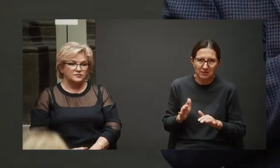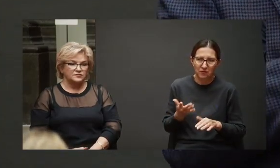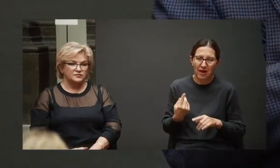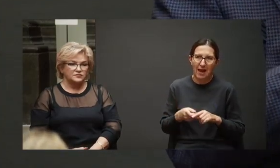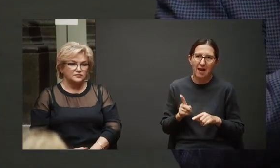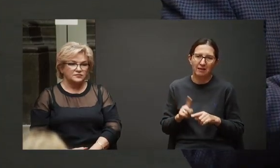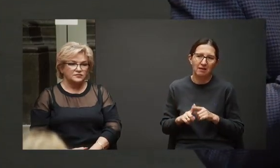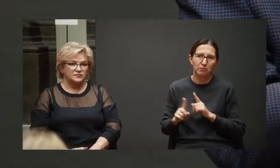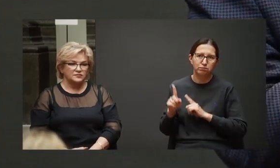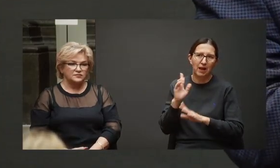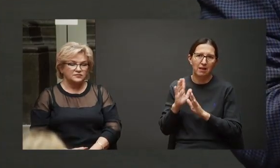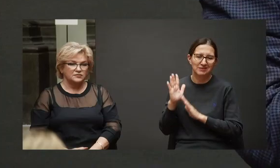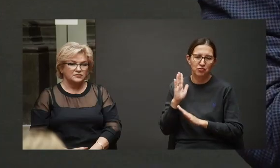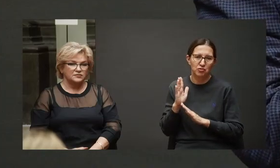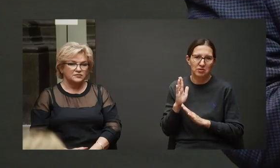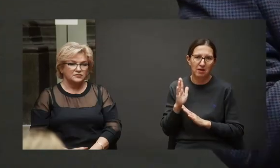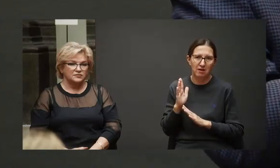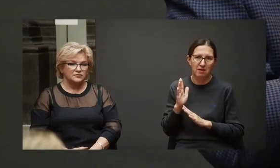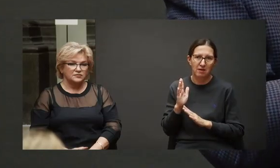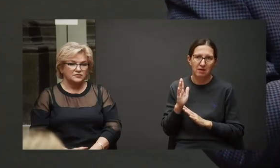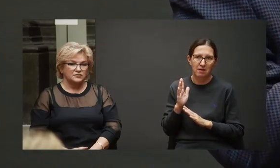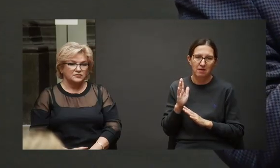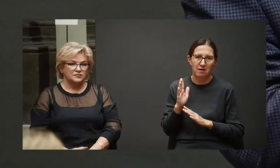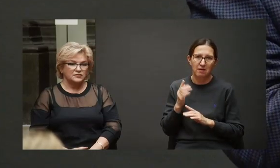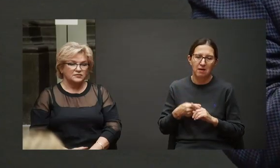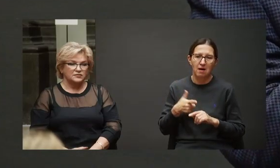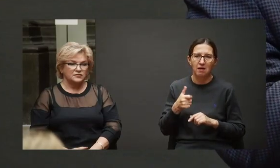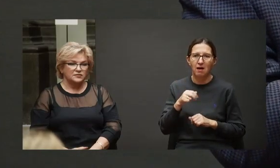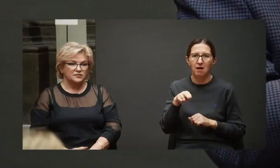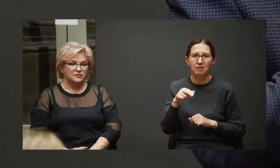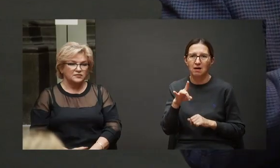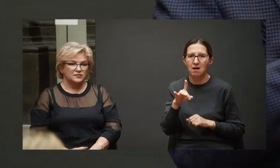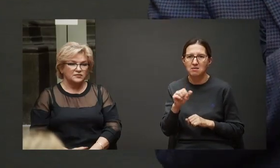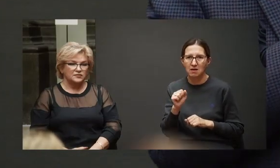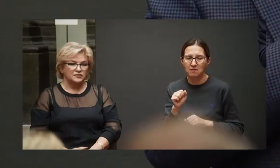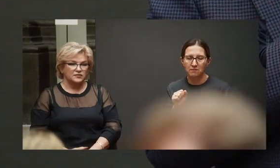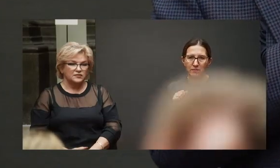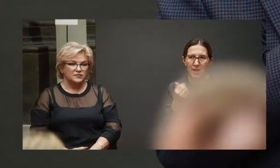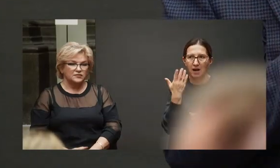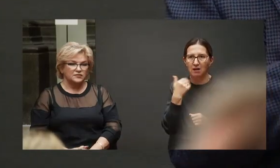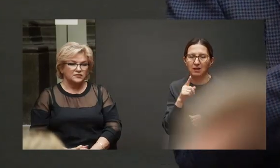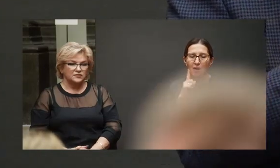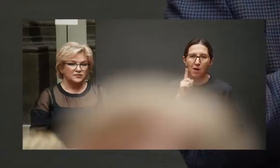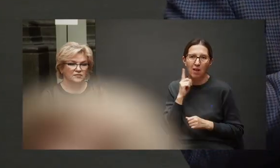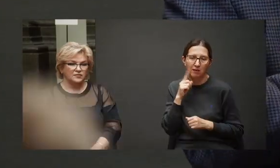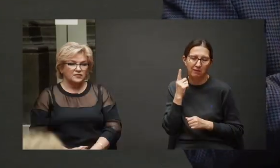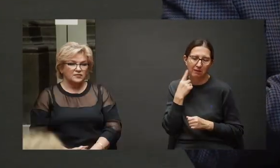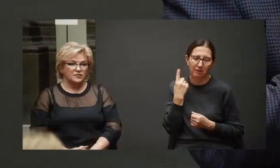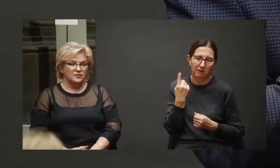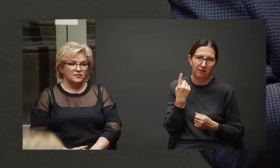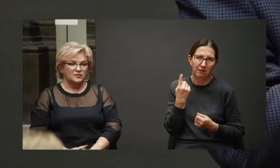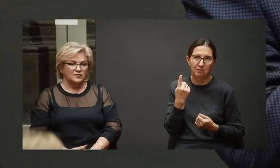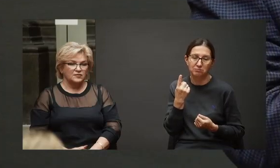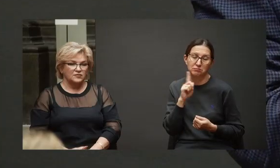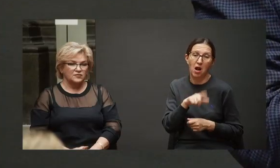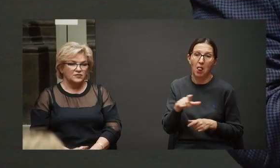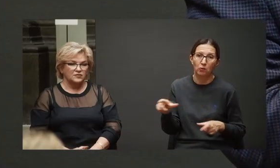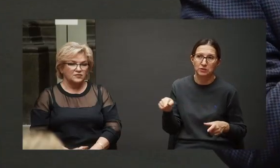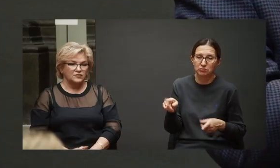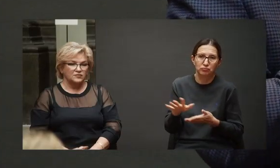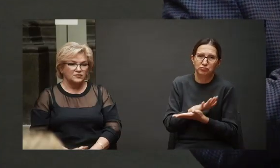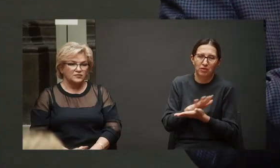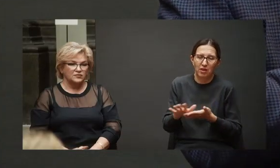– это классическая пробежка в фильме Годара «Банда Парт», когда молодые обалдуи, которым нечего делать, по-моему,